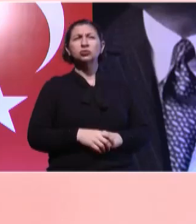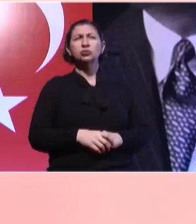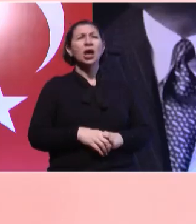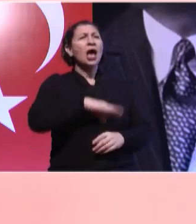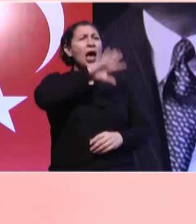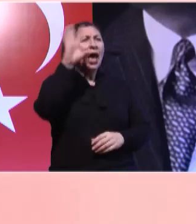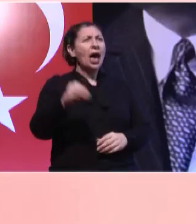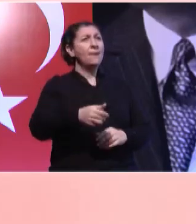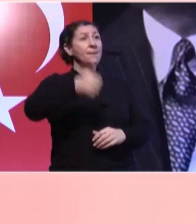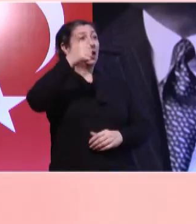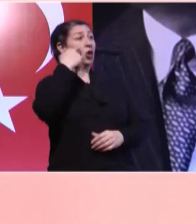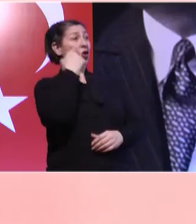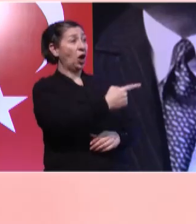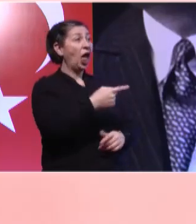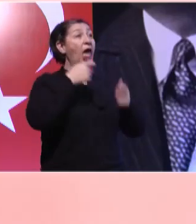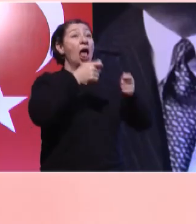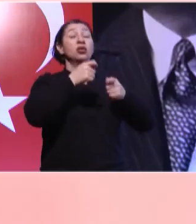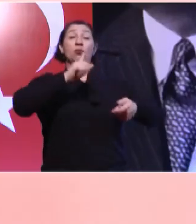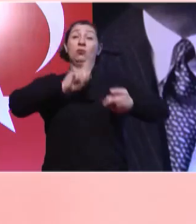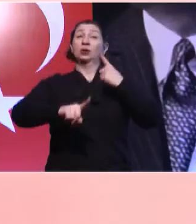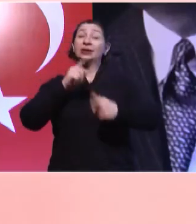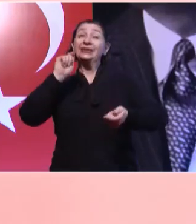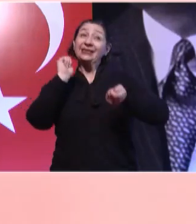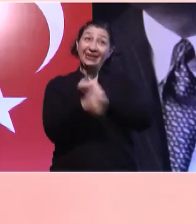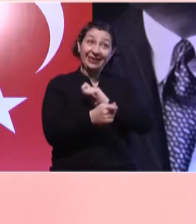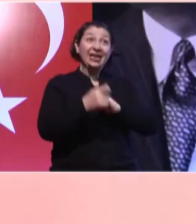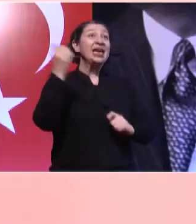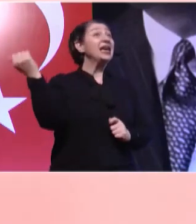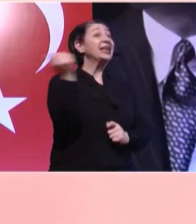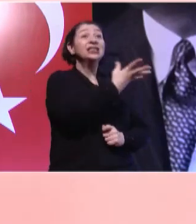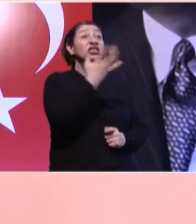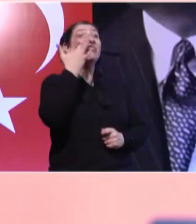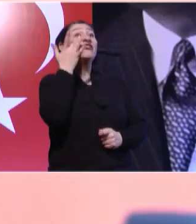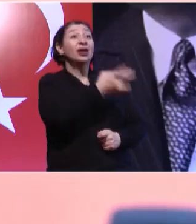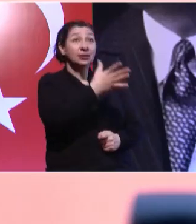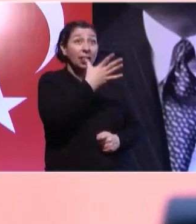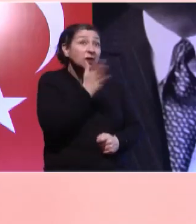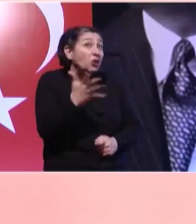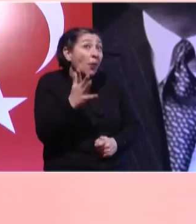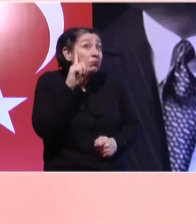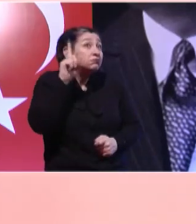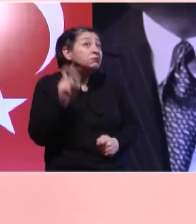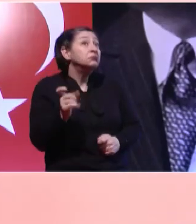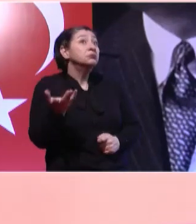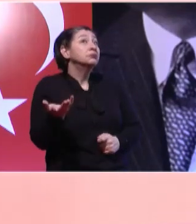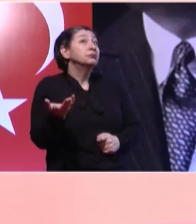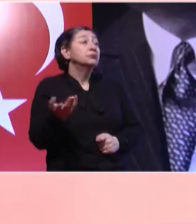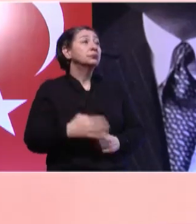Her bakana göre eğitim politikasının değiştiğinin kaç kişi farkında acaba?